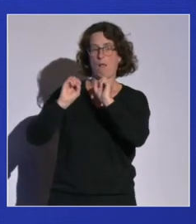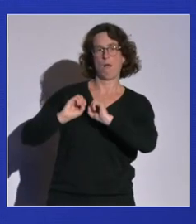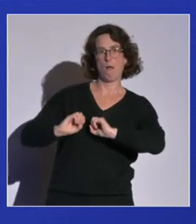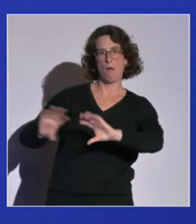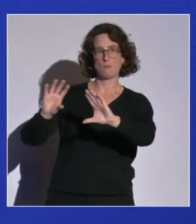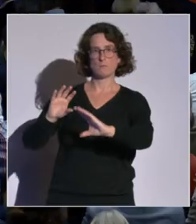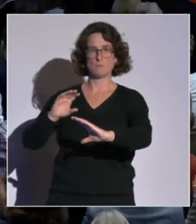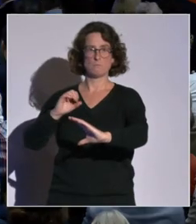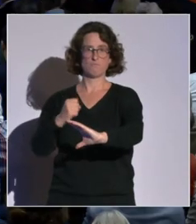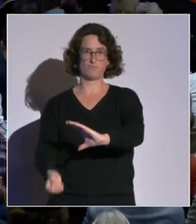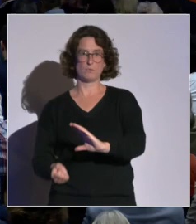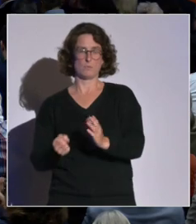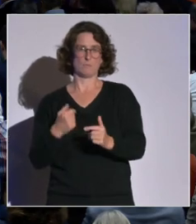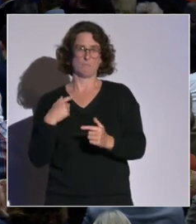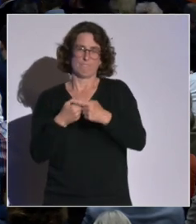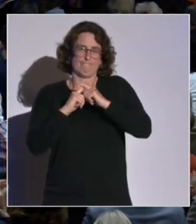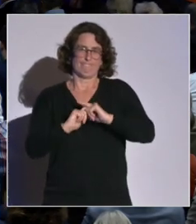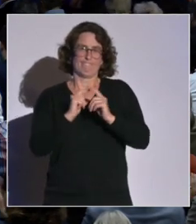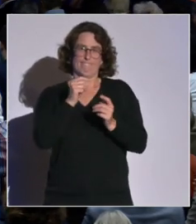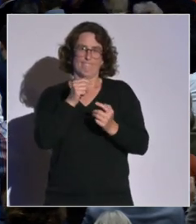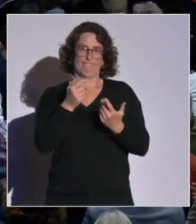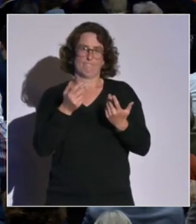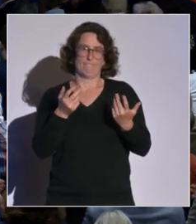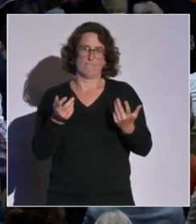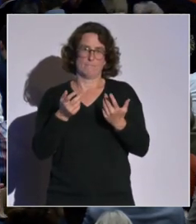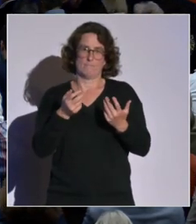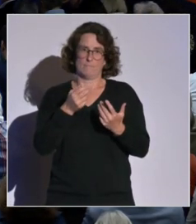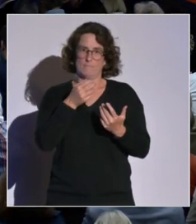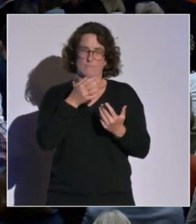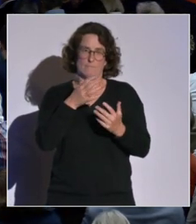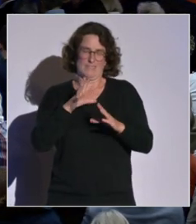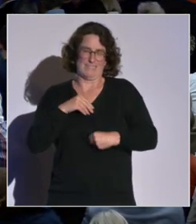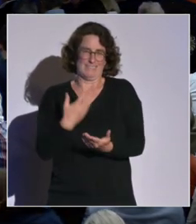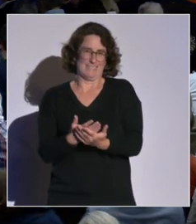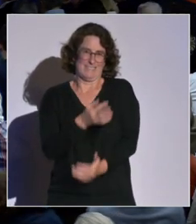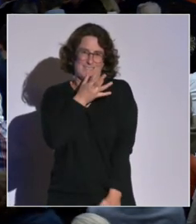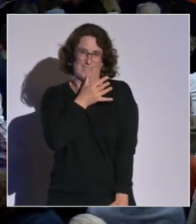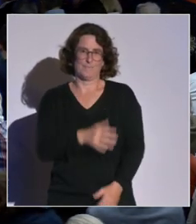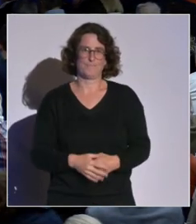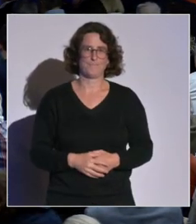ne peut pas accepter cette fatalité.